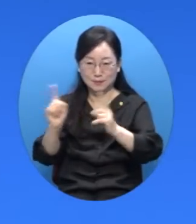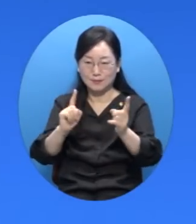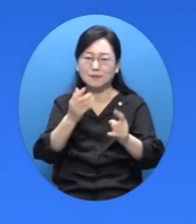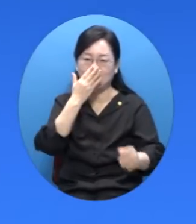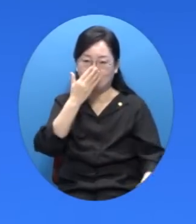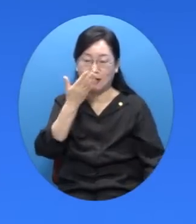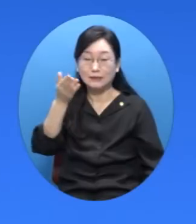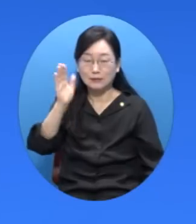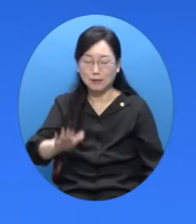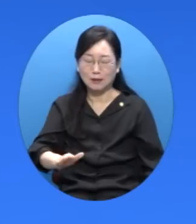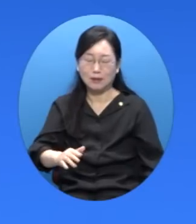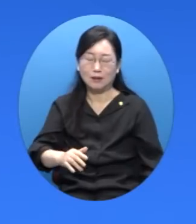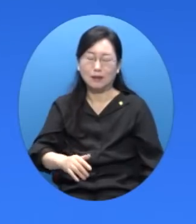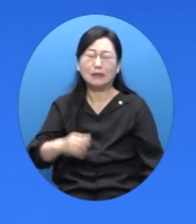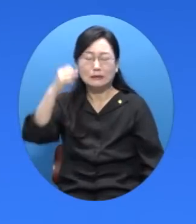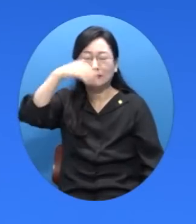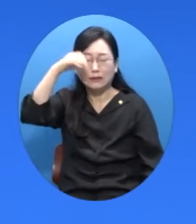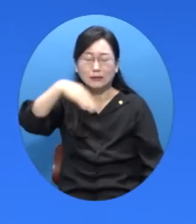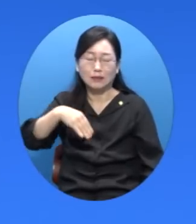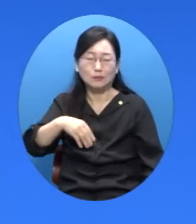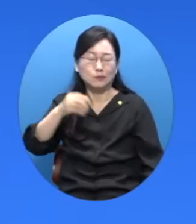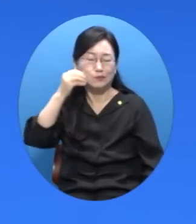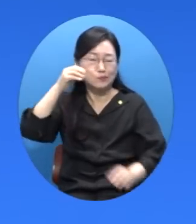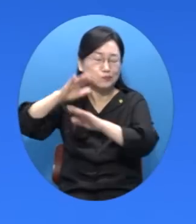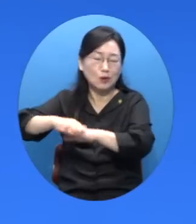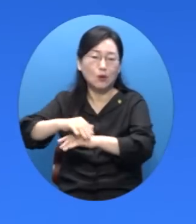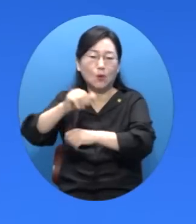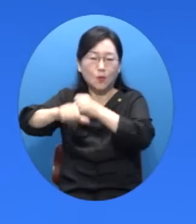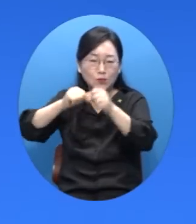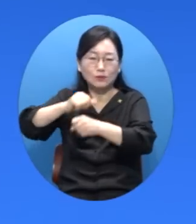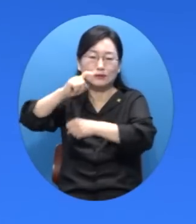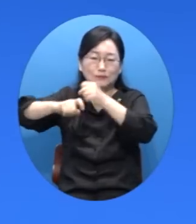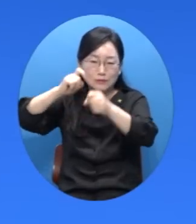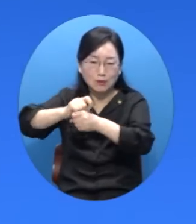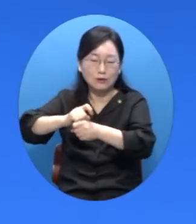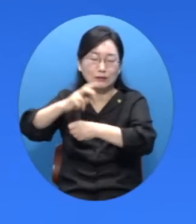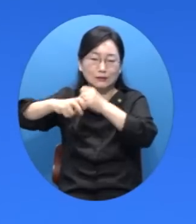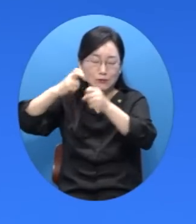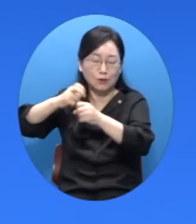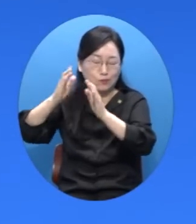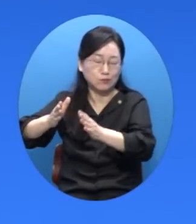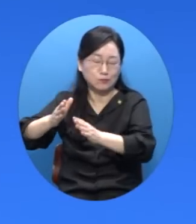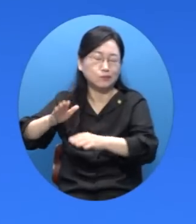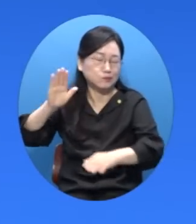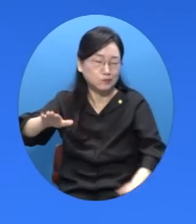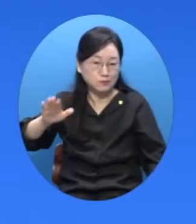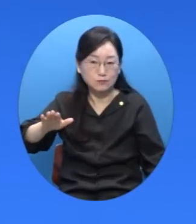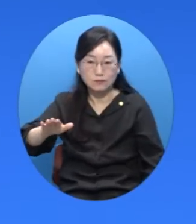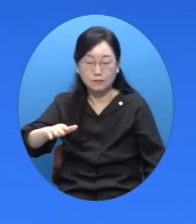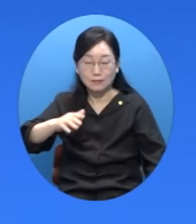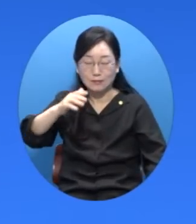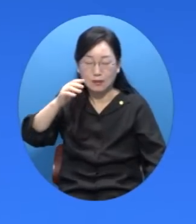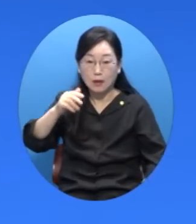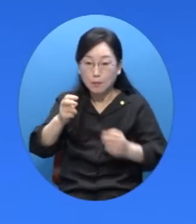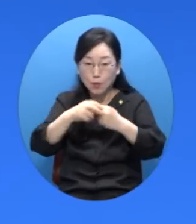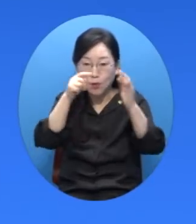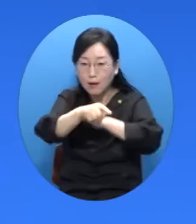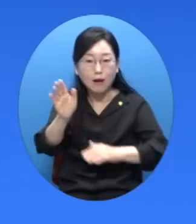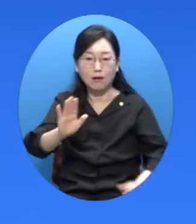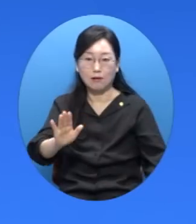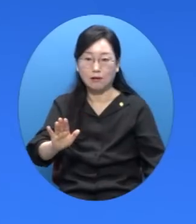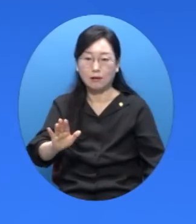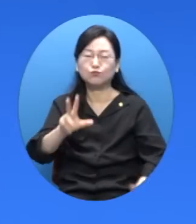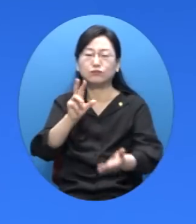되는데 그걸 오랫동안 끼고 삽니다. 5년, 10년, 20년을 끼고 삽니다. 제일 문제는 그러면서도 병원에 가지 않는 게 더 문제라고